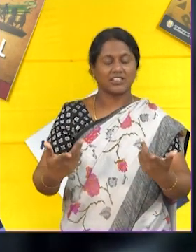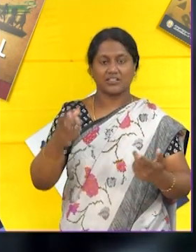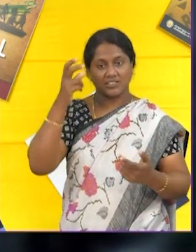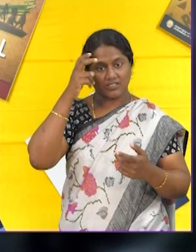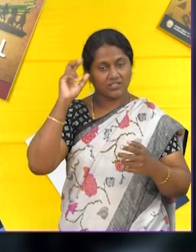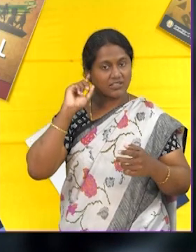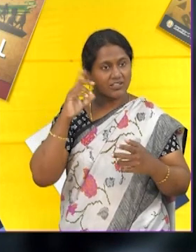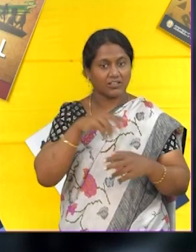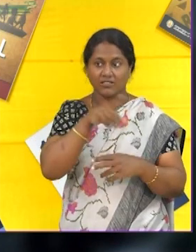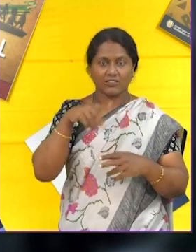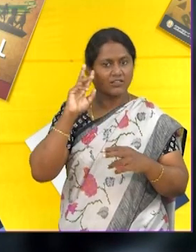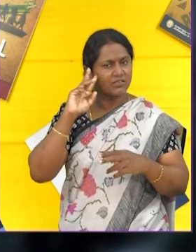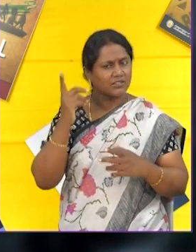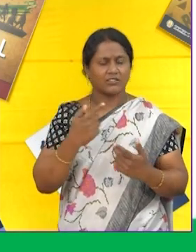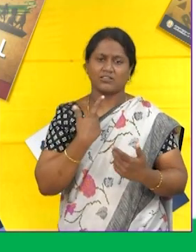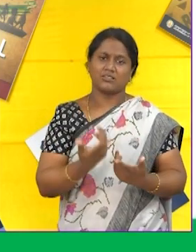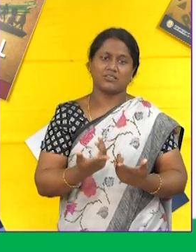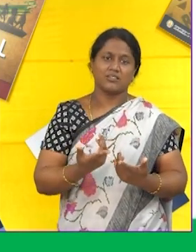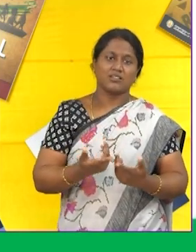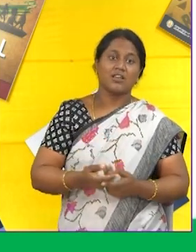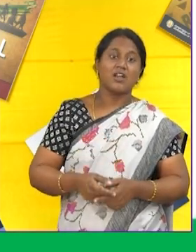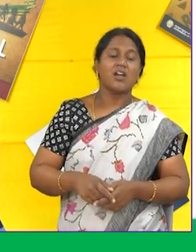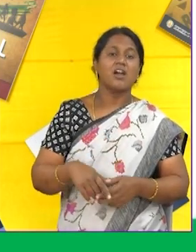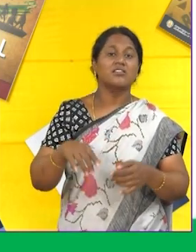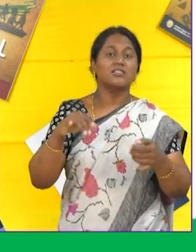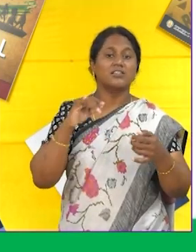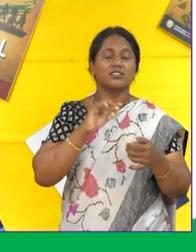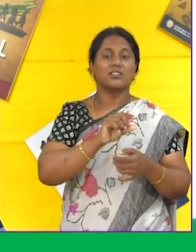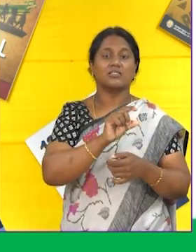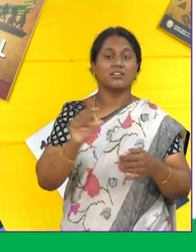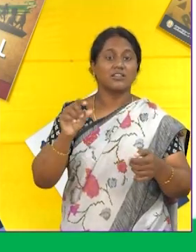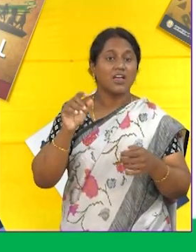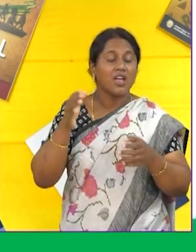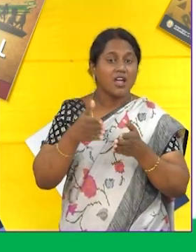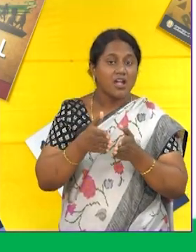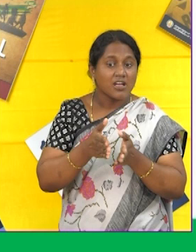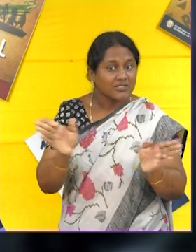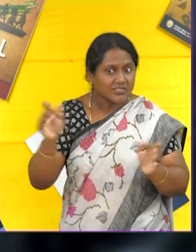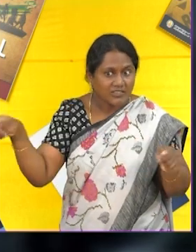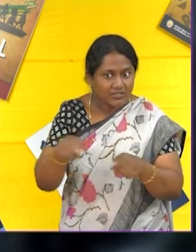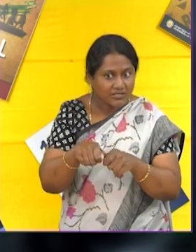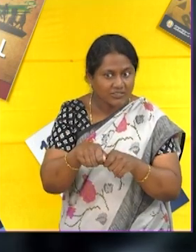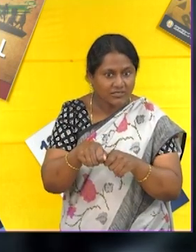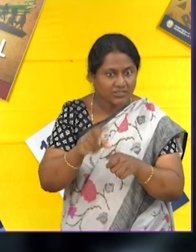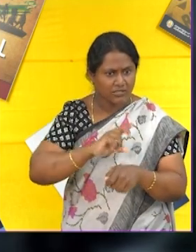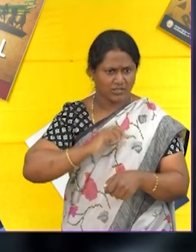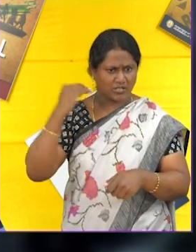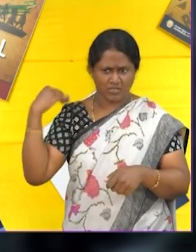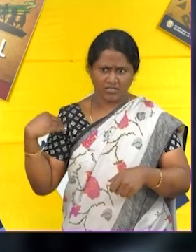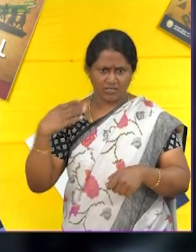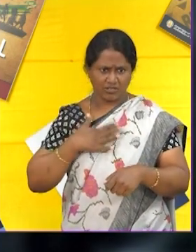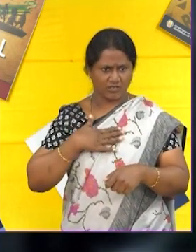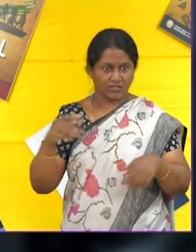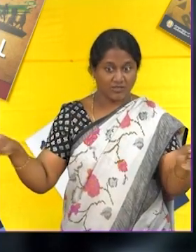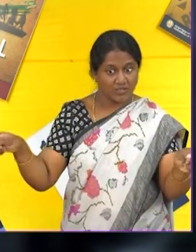கேட்ட மாதிரி இல்லை. The slamming of the doors had aroused mother. கதவை நாங்கள் 2 பேரும் we both